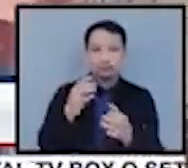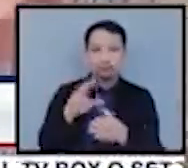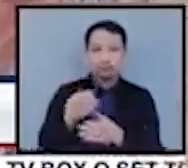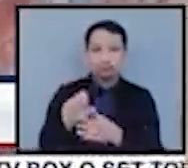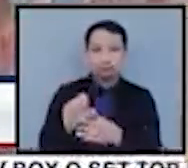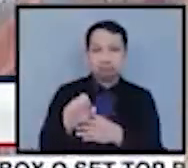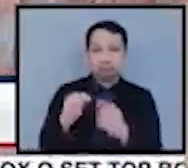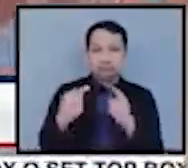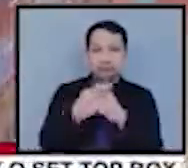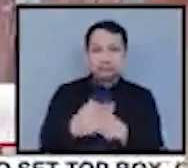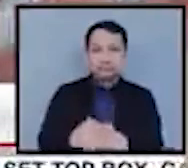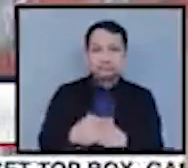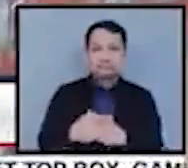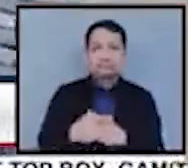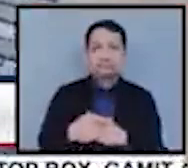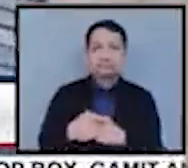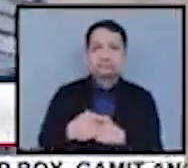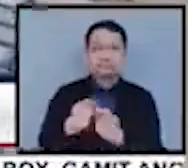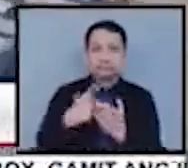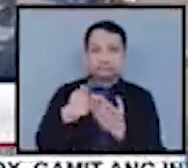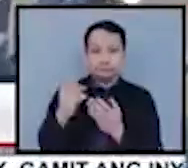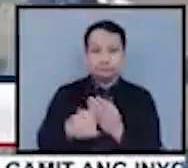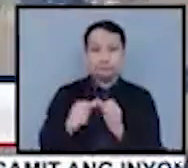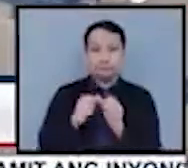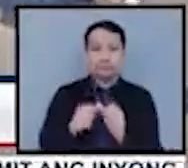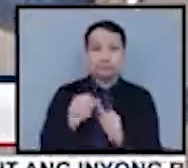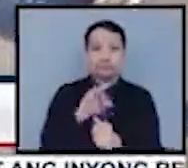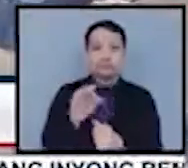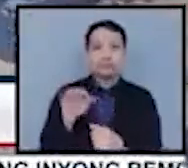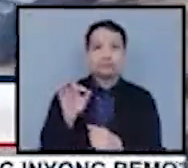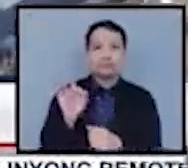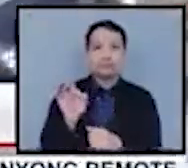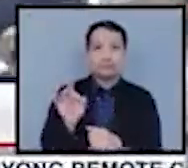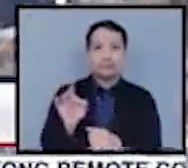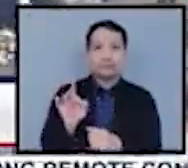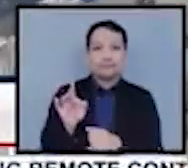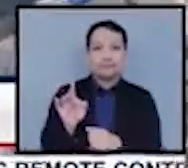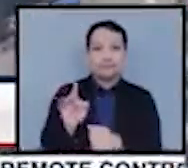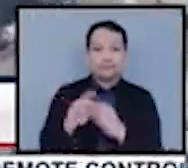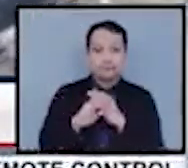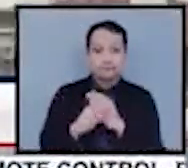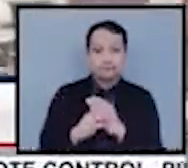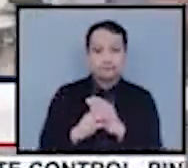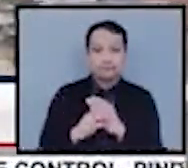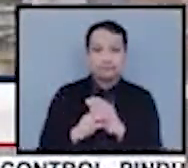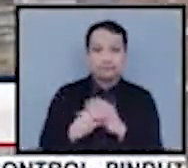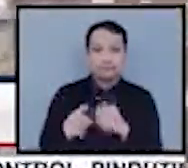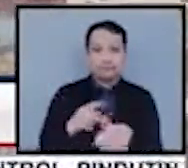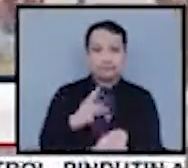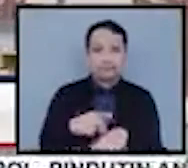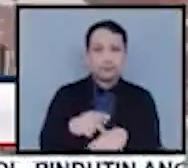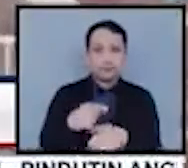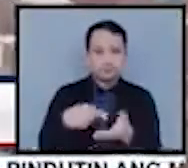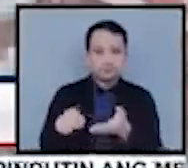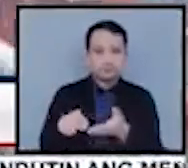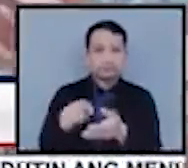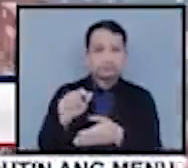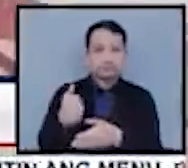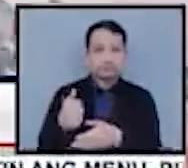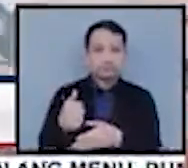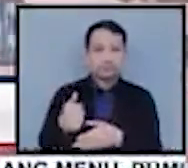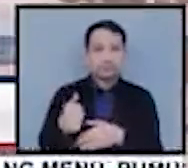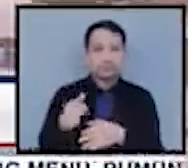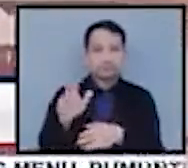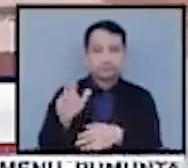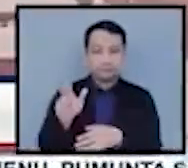sa layunin ng programa na 980 pesos sa Container Protection Insurance kaysa magbayad ng 10 hanggang